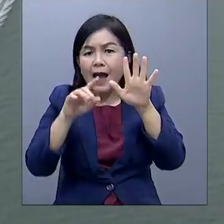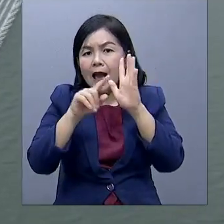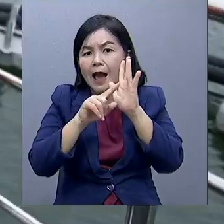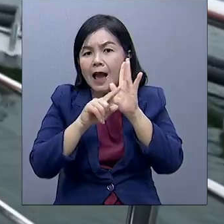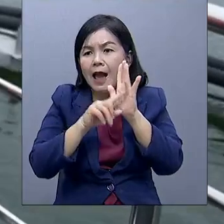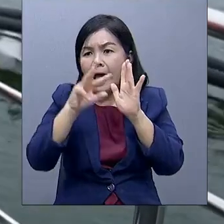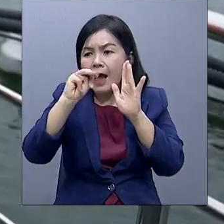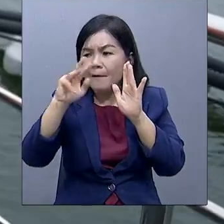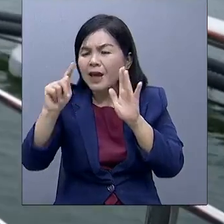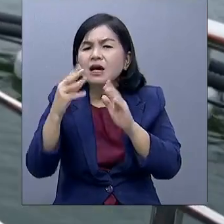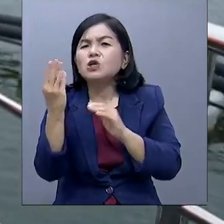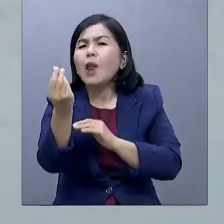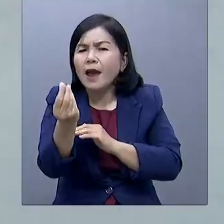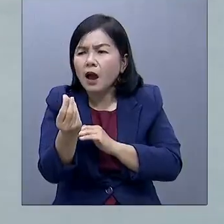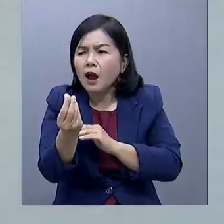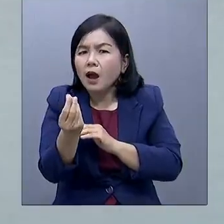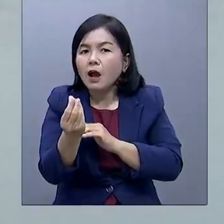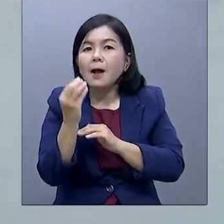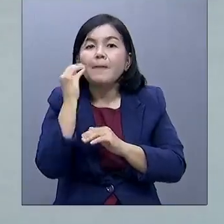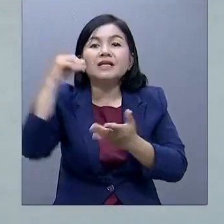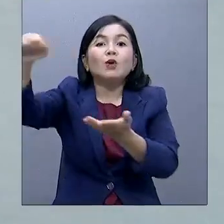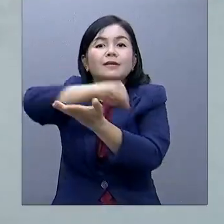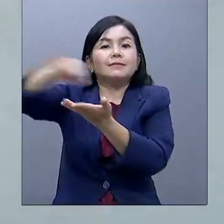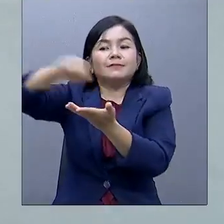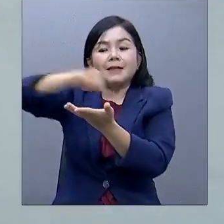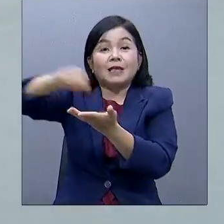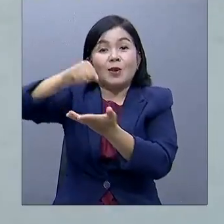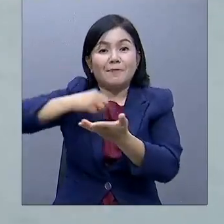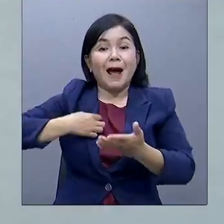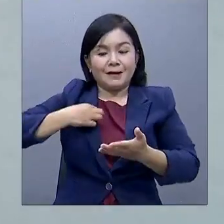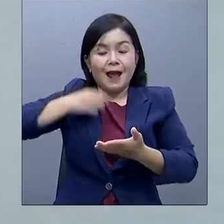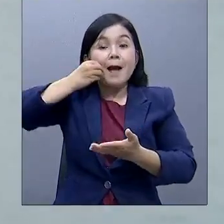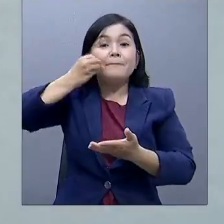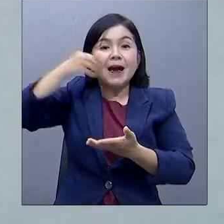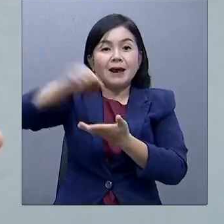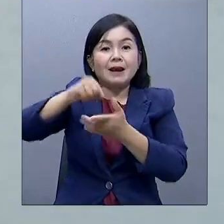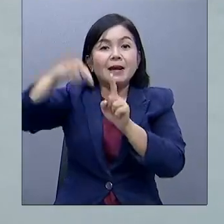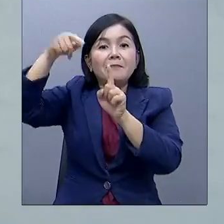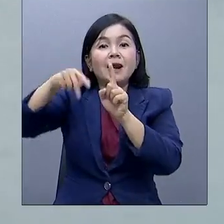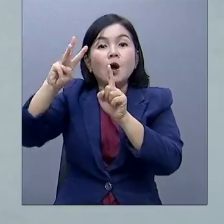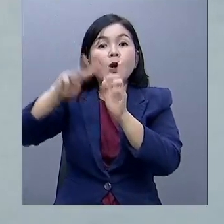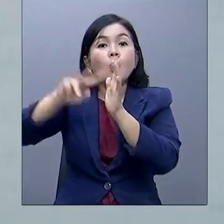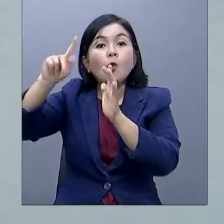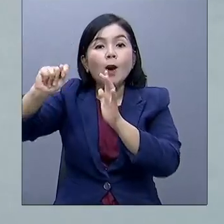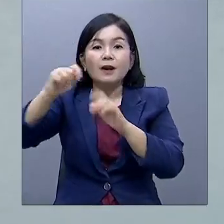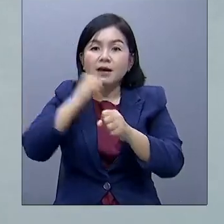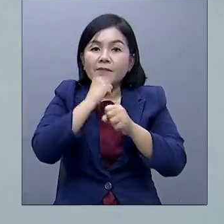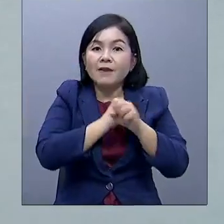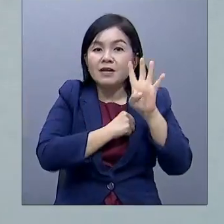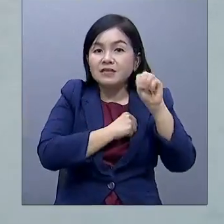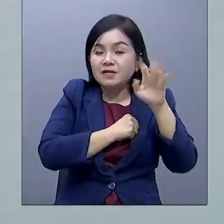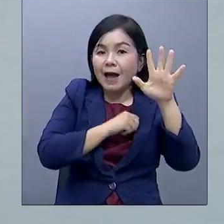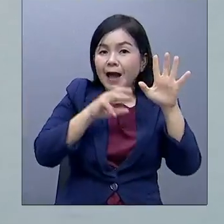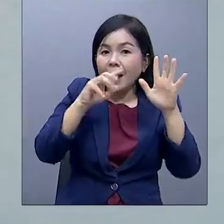มันเท่าไหร่เราต้องลองนึกถึงในบ้านเราเตารีดแล้วกันหรือเตารีดขนาดมาตรฐาน 1,000 วัตต์เพราะฉะนั้นโรงไฟฟ้า45เมกะวัตต์นี่ก็